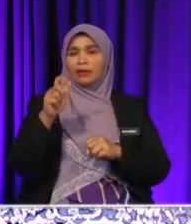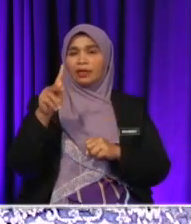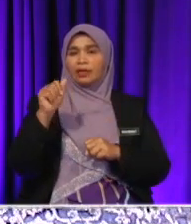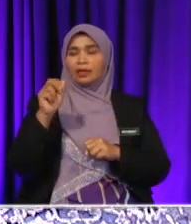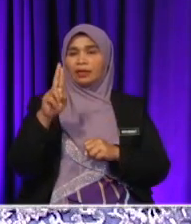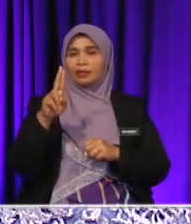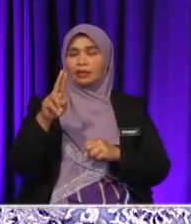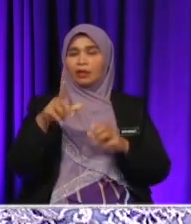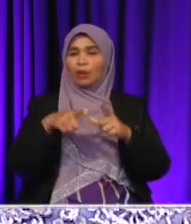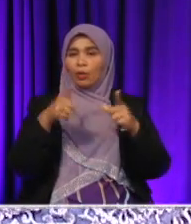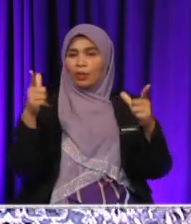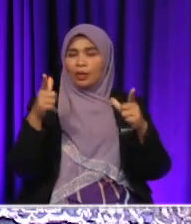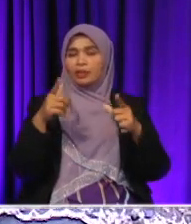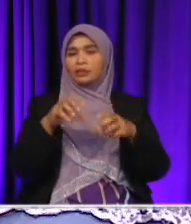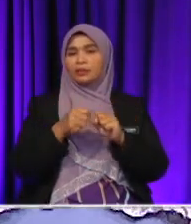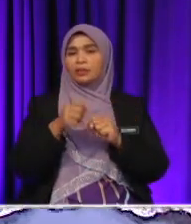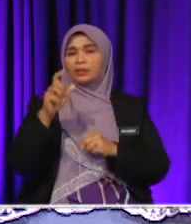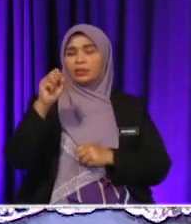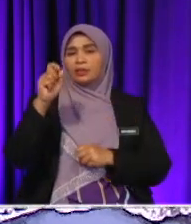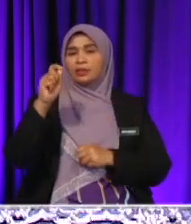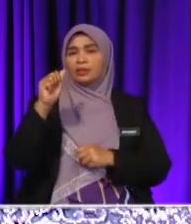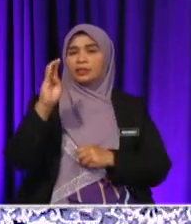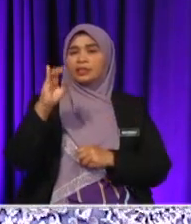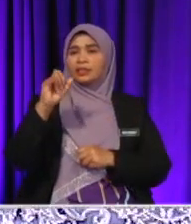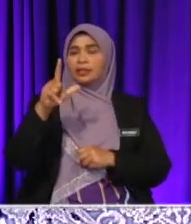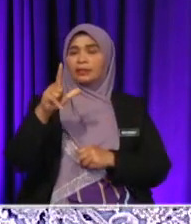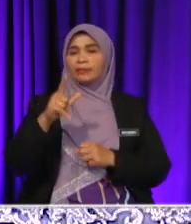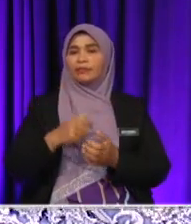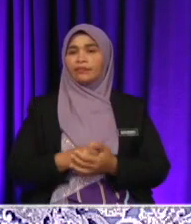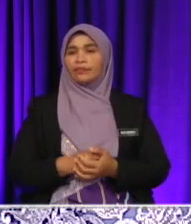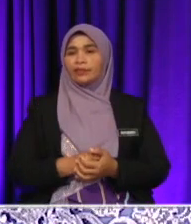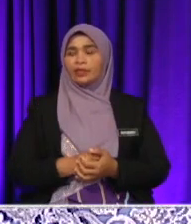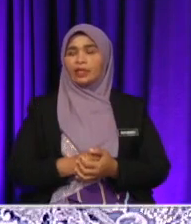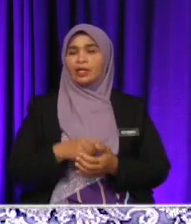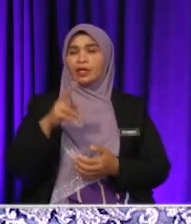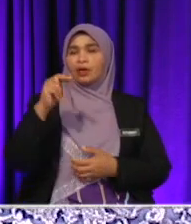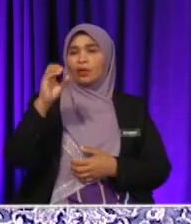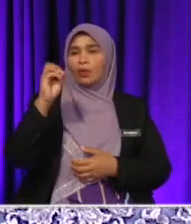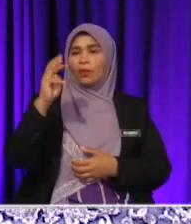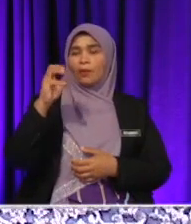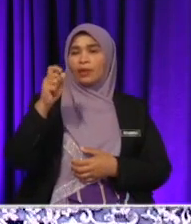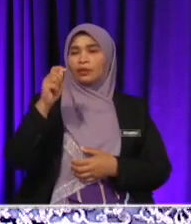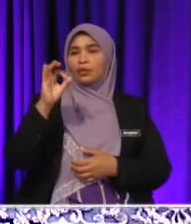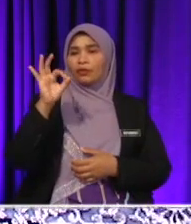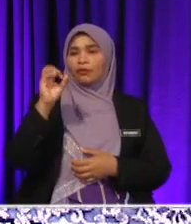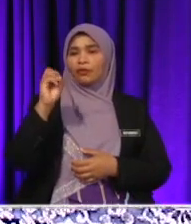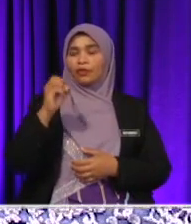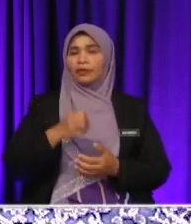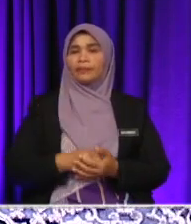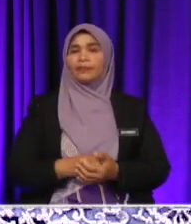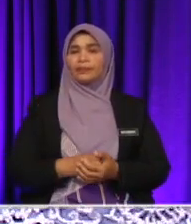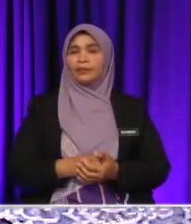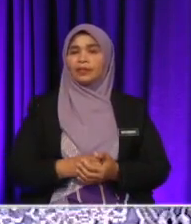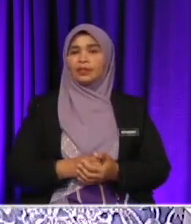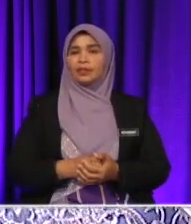bagi dia stabil di situ oke nomor 2 tadi Ify baca for akan macam mana agak-agak nomato for